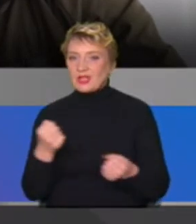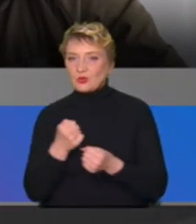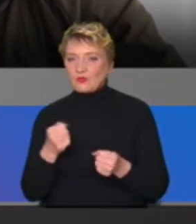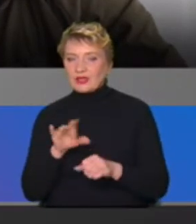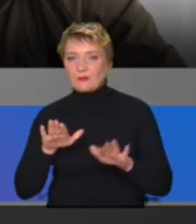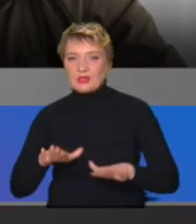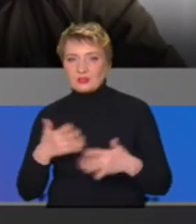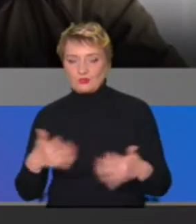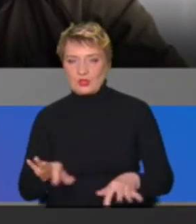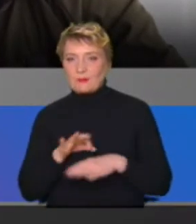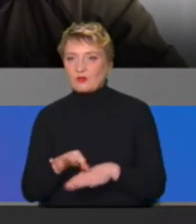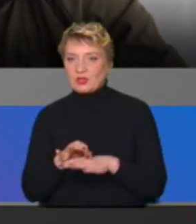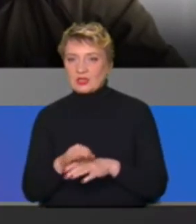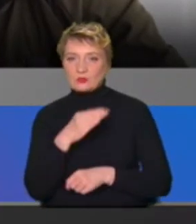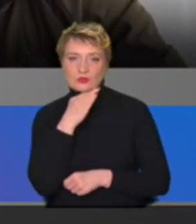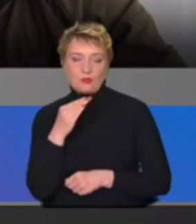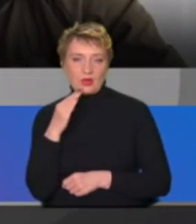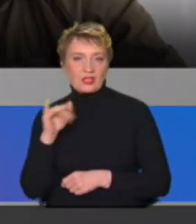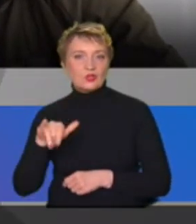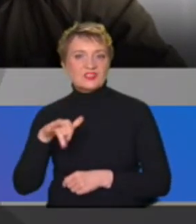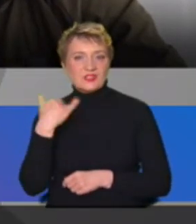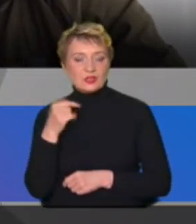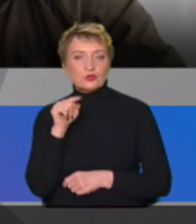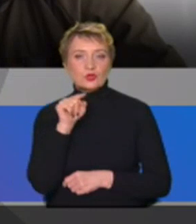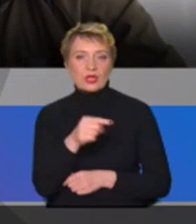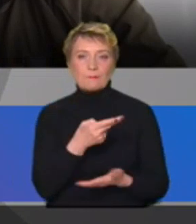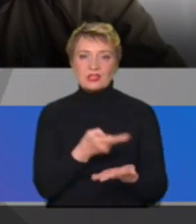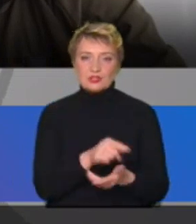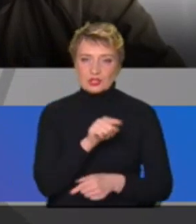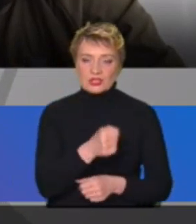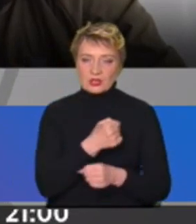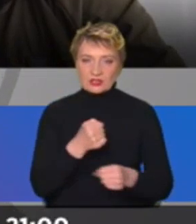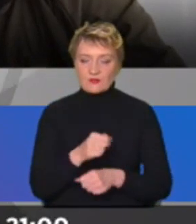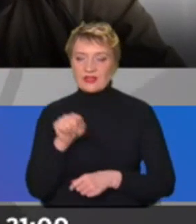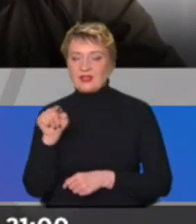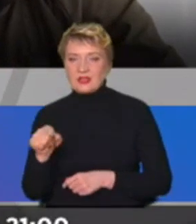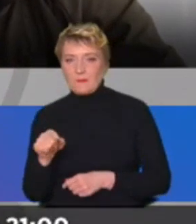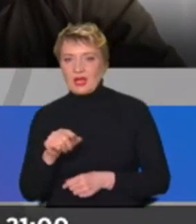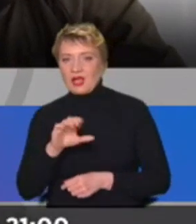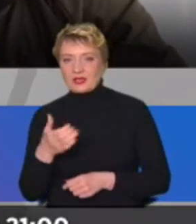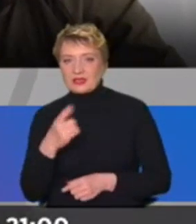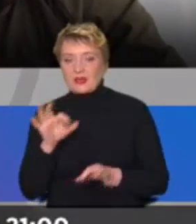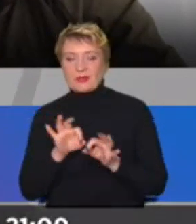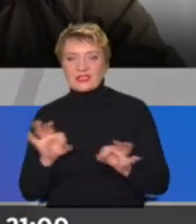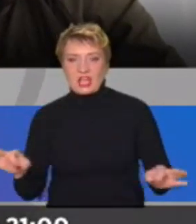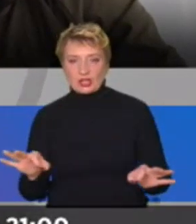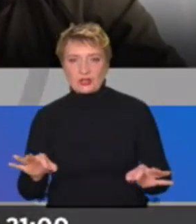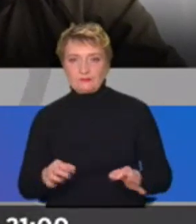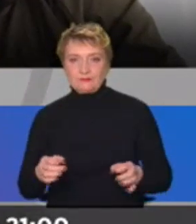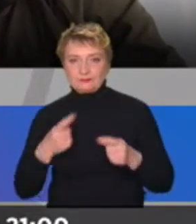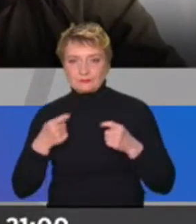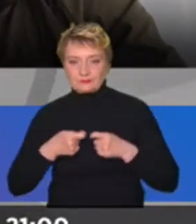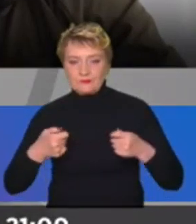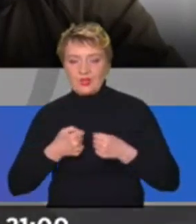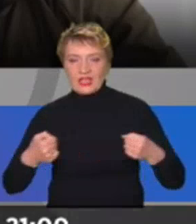да? Але дуже багато ще дзвінків, що там лежить снаряд не розірвавши, там граната, там розтяжка. І при